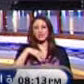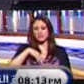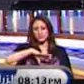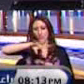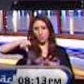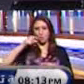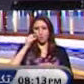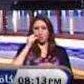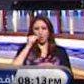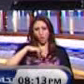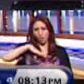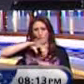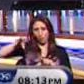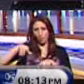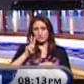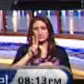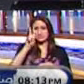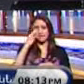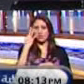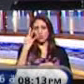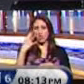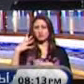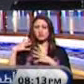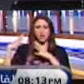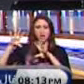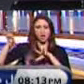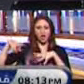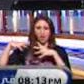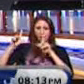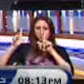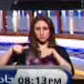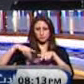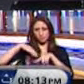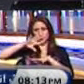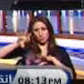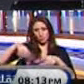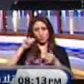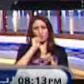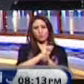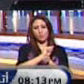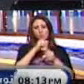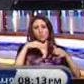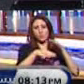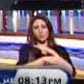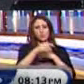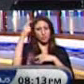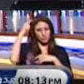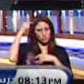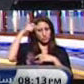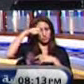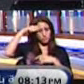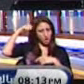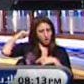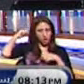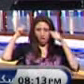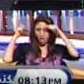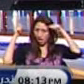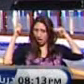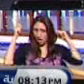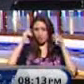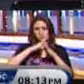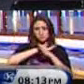سوق الظلام في بنغازي، وخدونا حبسونا حلقونا شعرنا وحبسونا، وكان ضربة أستاذ عمرو وهانات